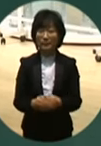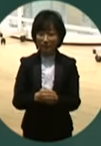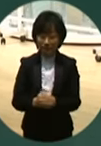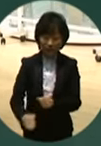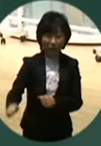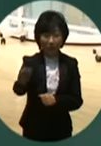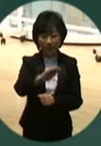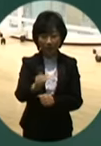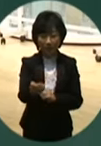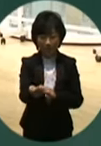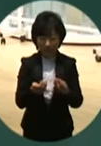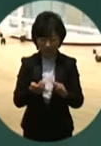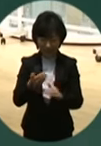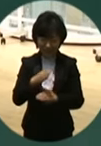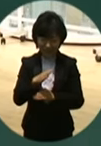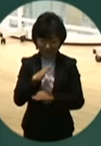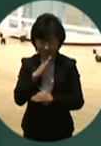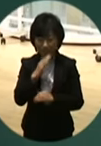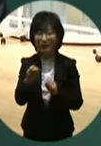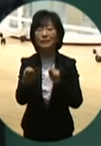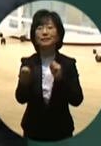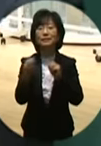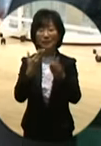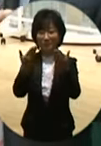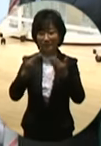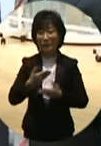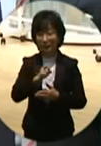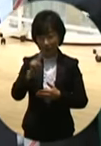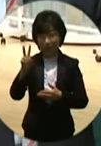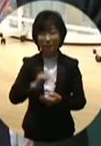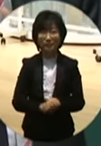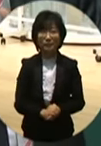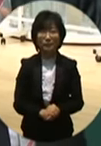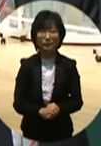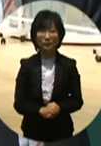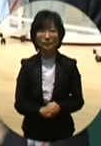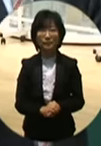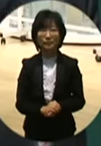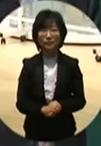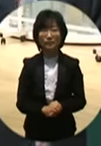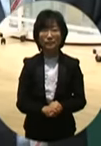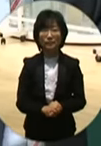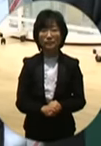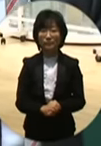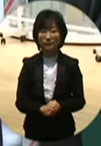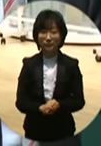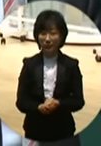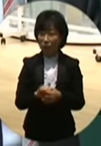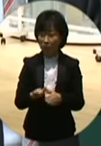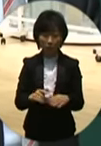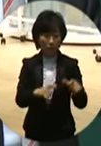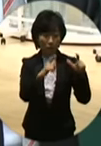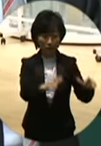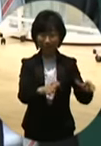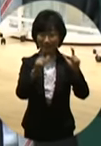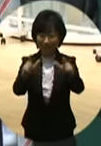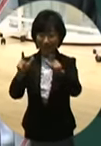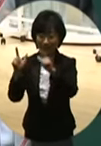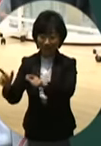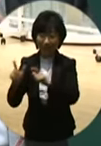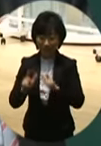돼요. Knowing that, you must first receive true answers. 그게 지금 이 전 지역에 지금 같이 방송으로